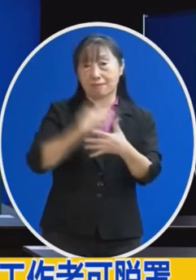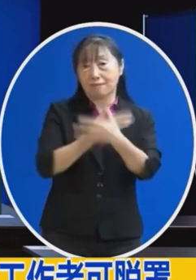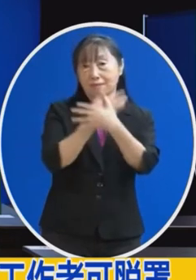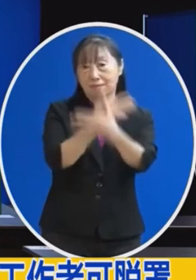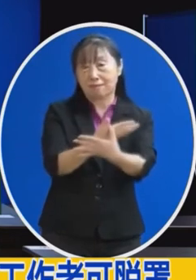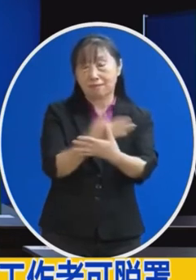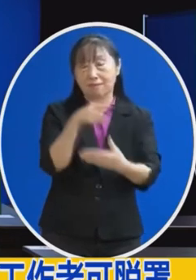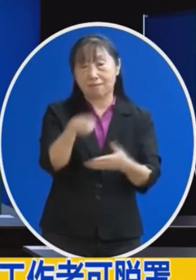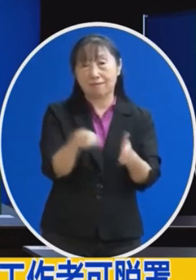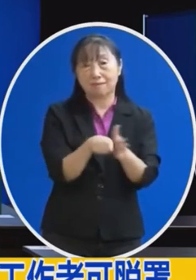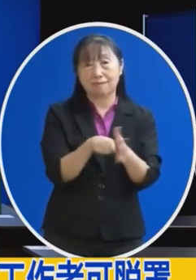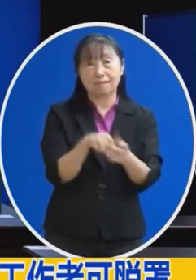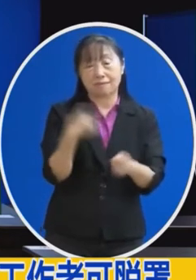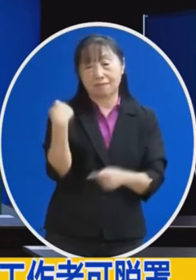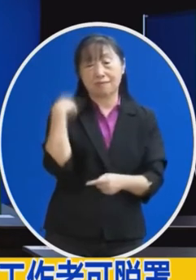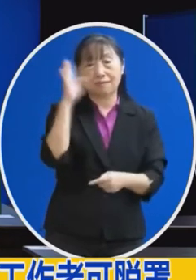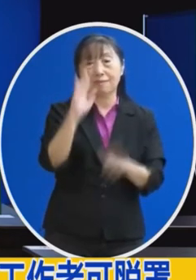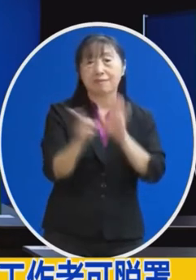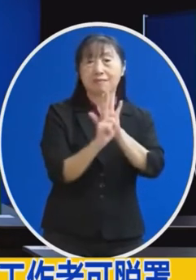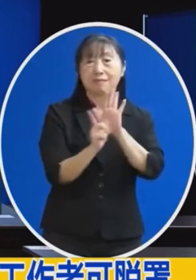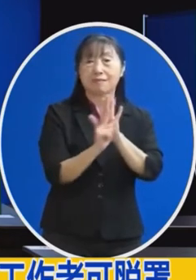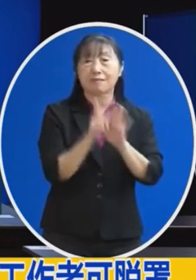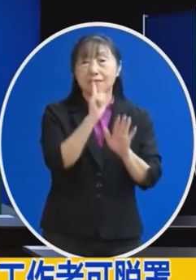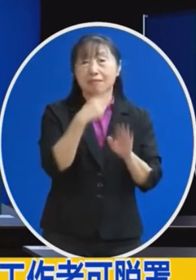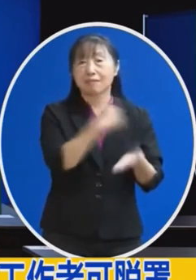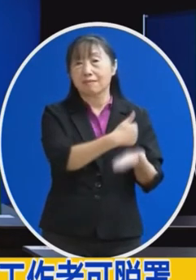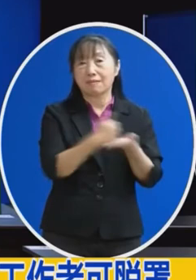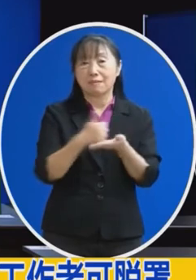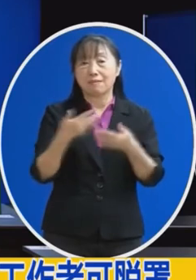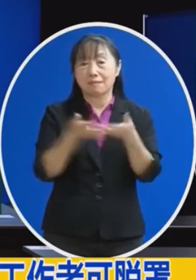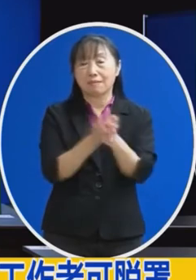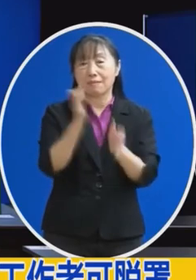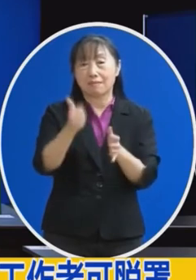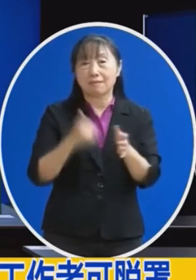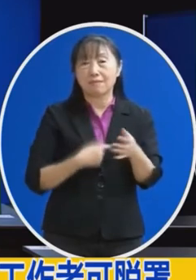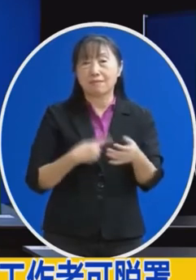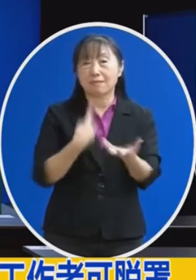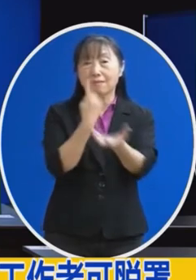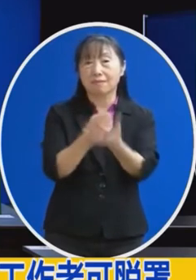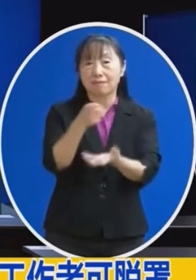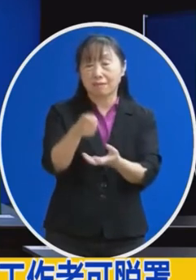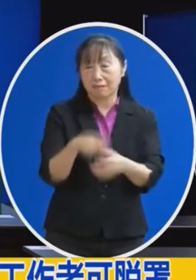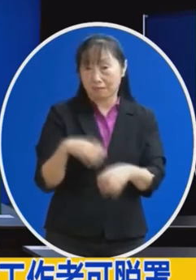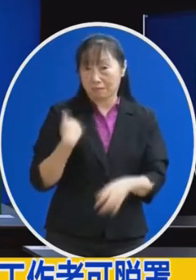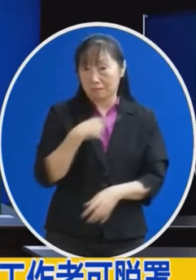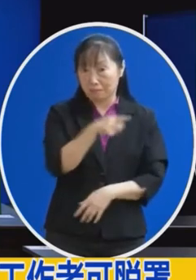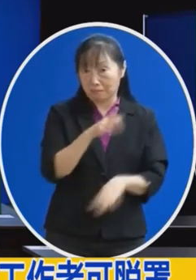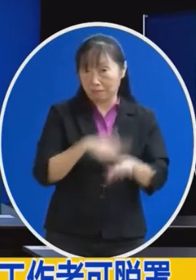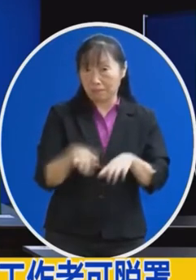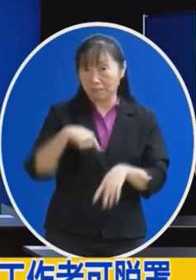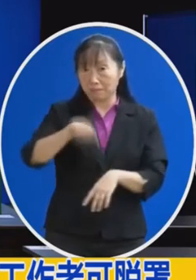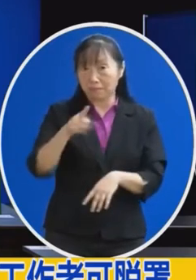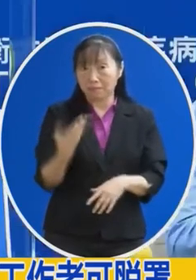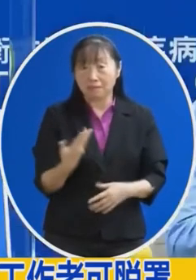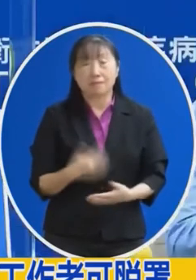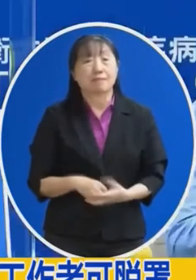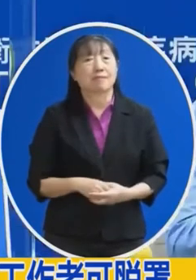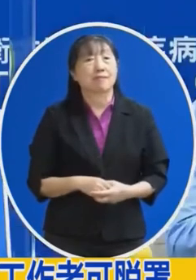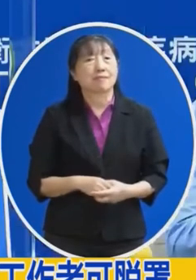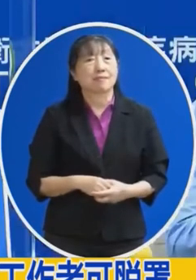奖人曹瑞元导演昨天就是有说要邀请部长来拍片，想问一下部长会不会想来合作一下？谢谢。